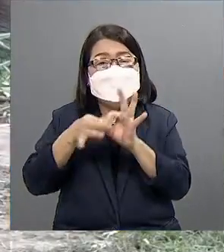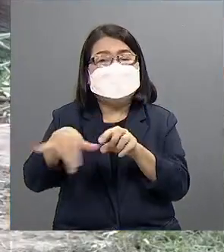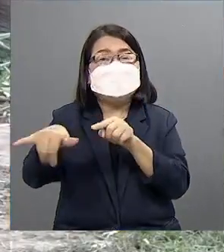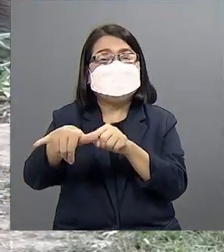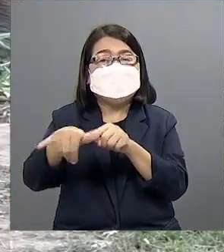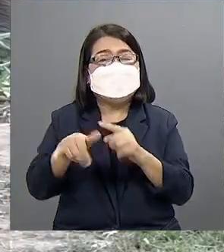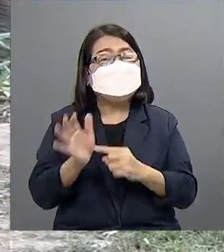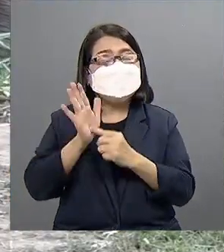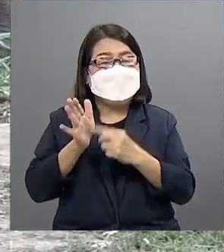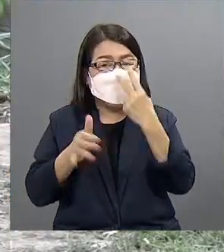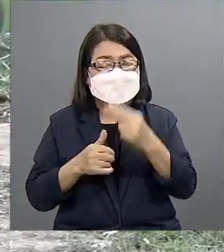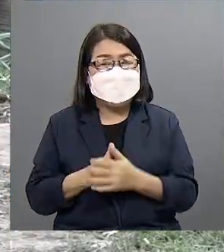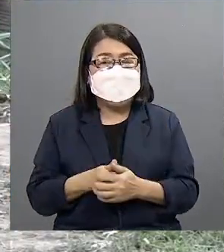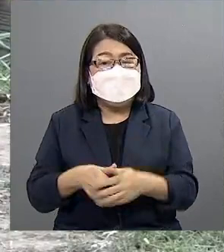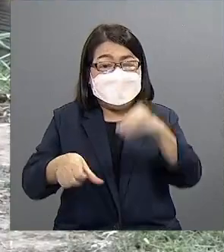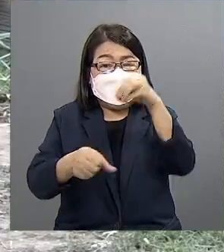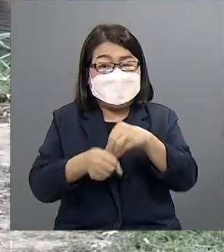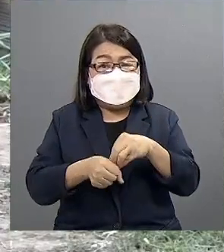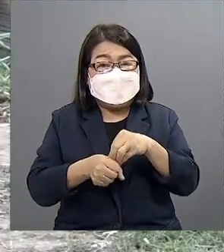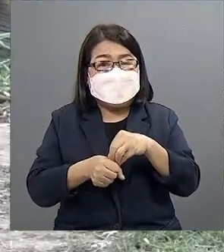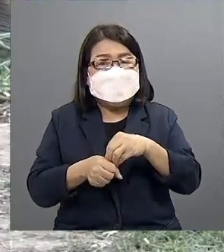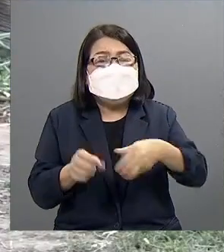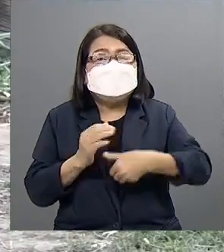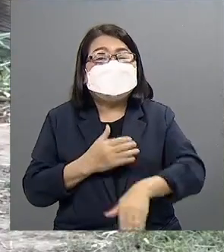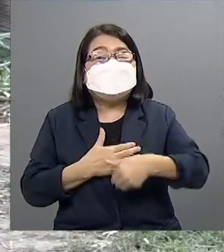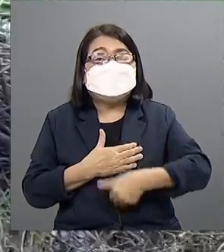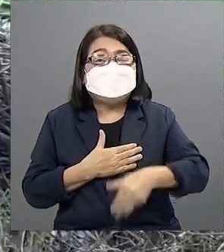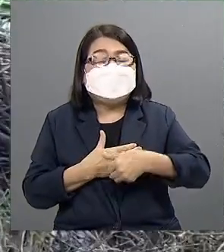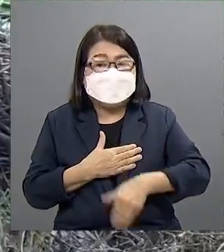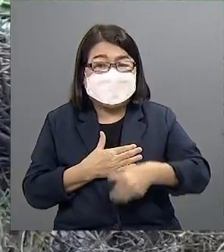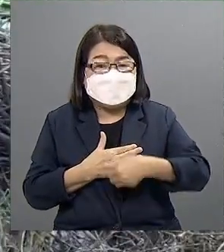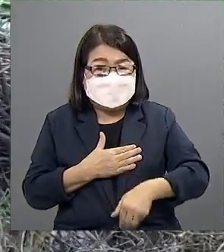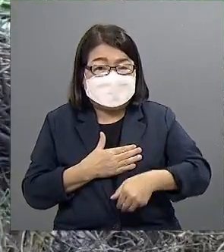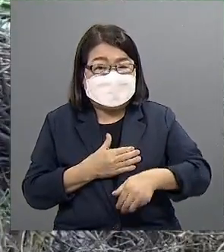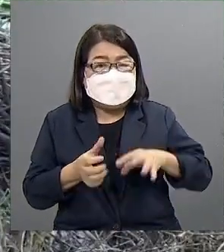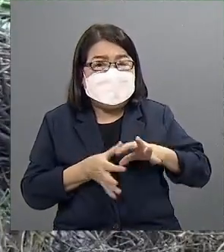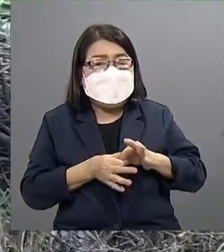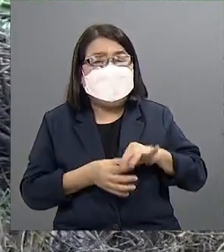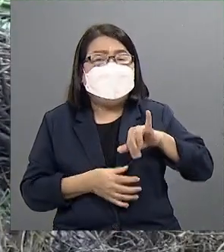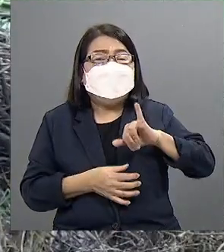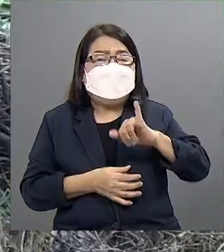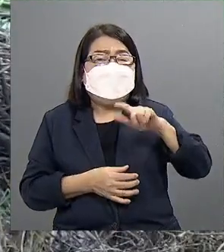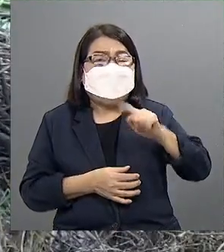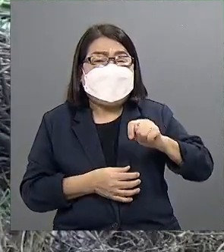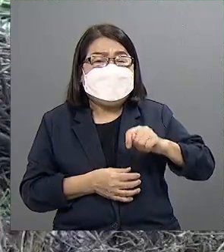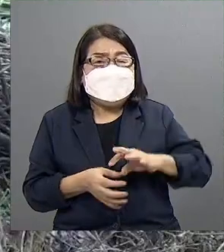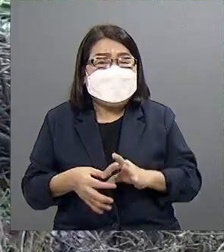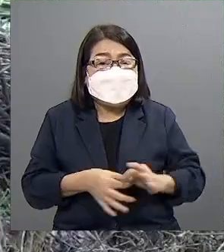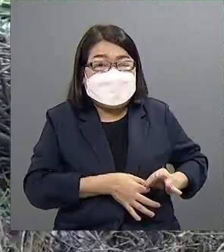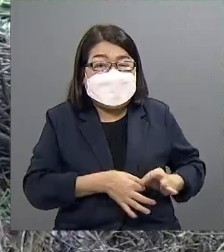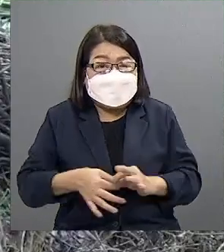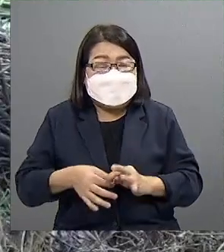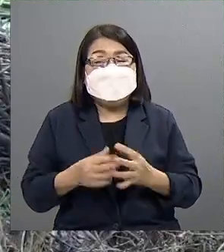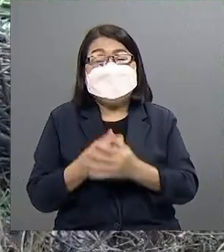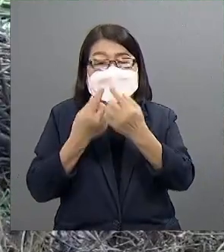โรคที่เกิดขึ้นในทางเดินปัสสาวะหรือว่าทางเดินที่เป็นของโรคไตนั่นเองครับผมก็เบื้องต้นนะครับอย่าง